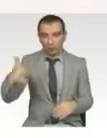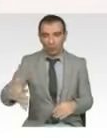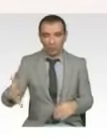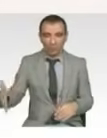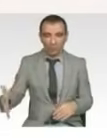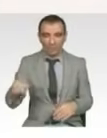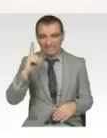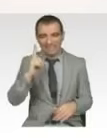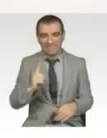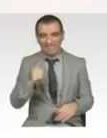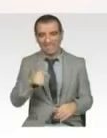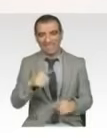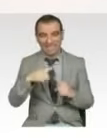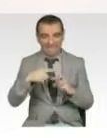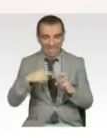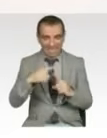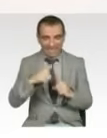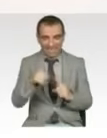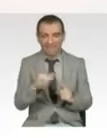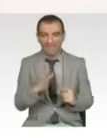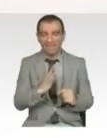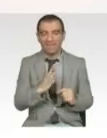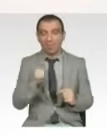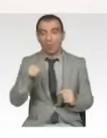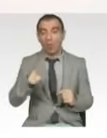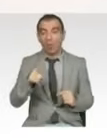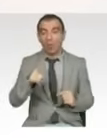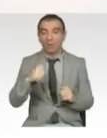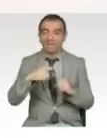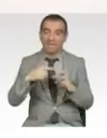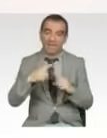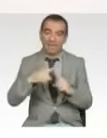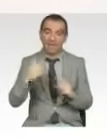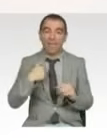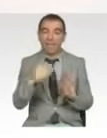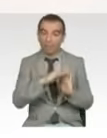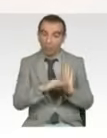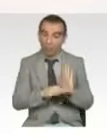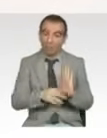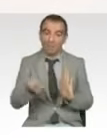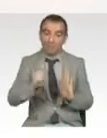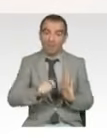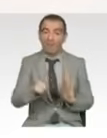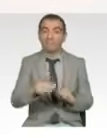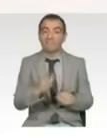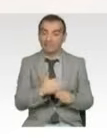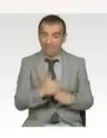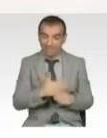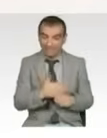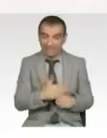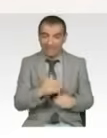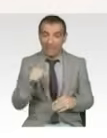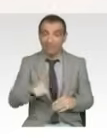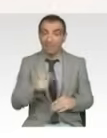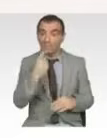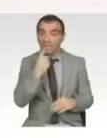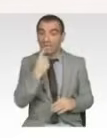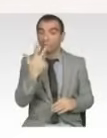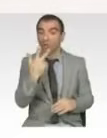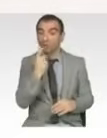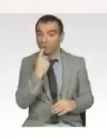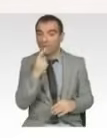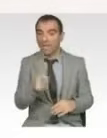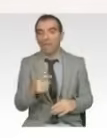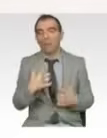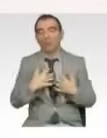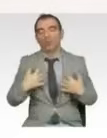o ilk kanalı TRT ve o kanalda şu anda ben de program yapmaktan ötürü bu sene üçüncü senem. O yüzden